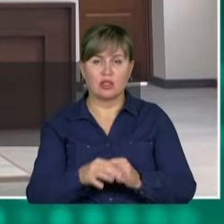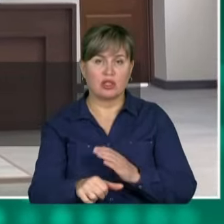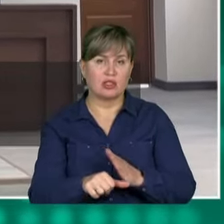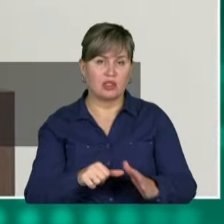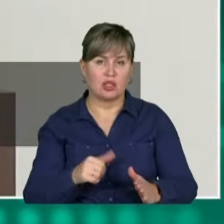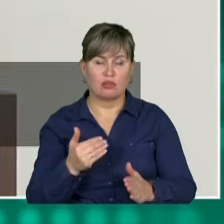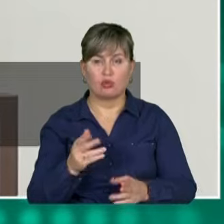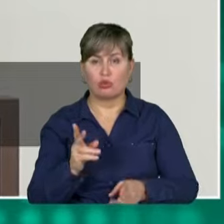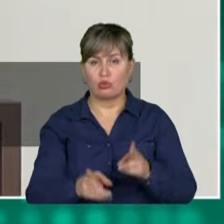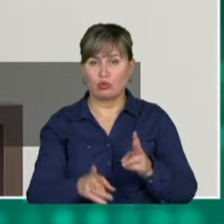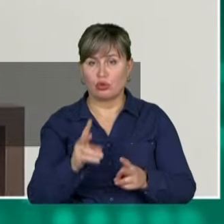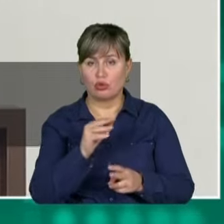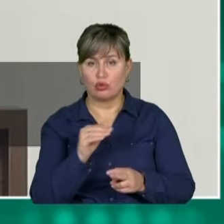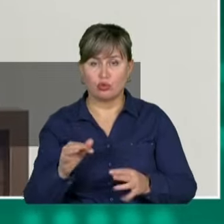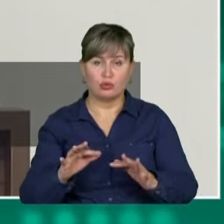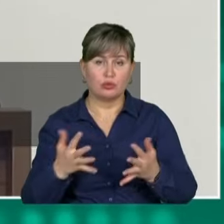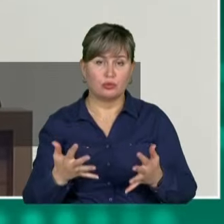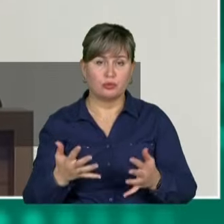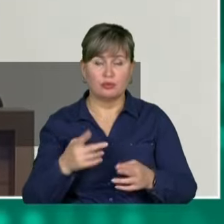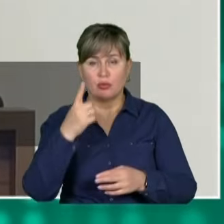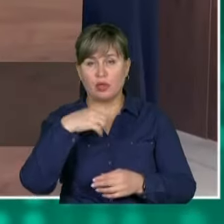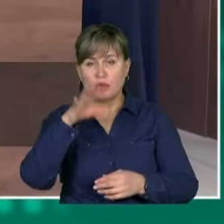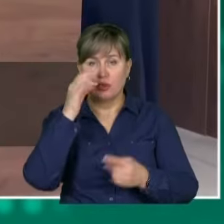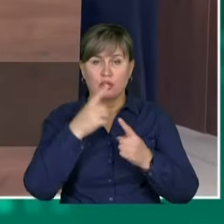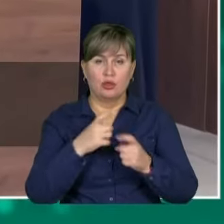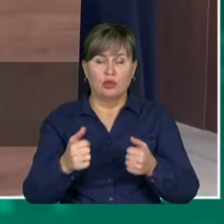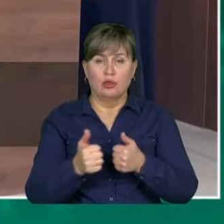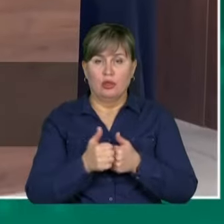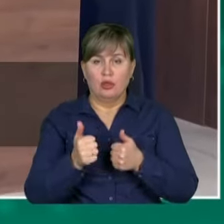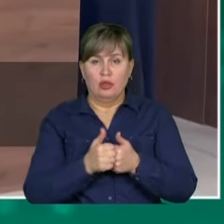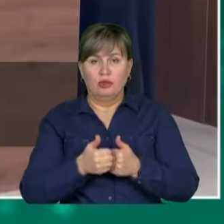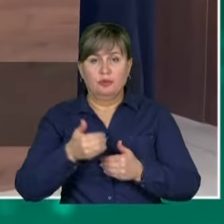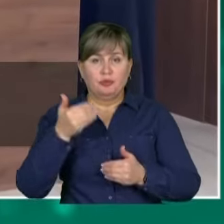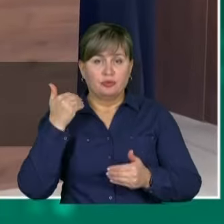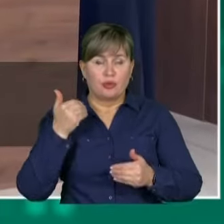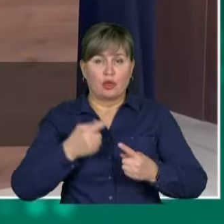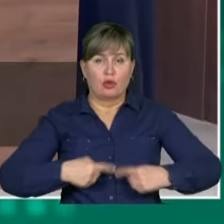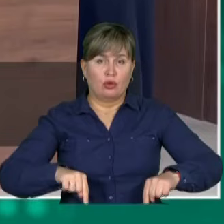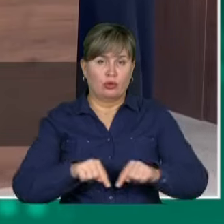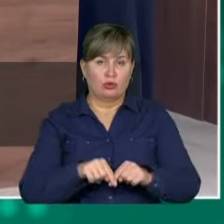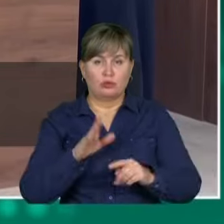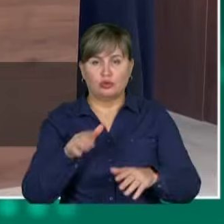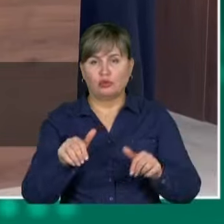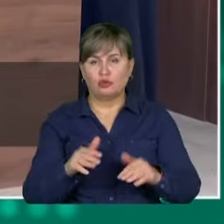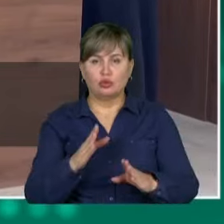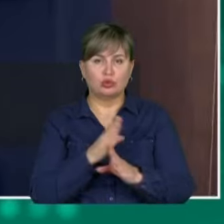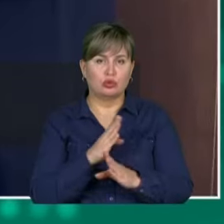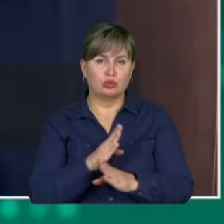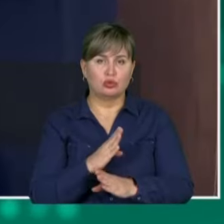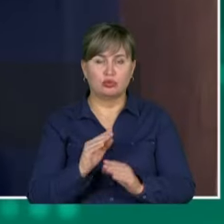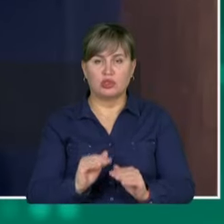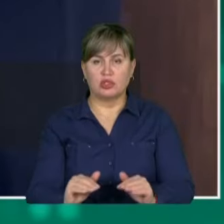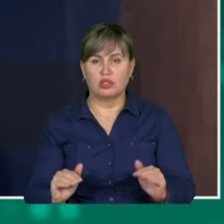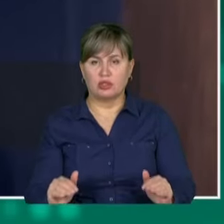его кухонным ножом. О случившемся в полицию сообщил их сосед. Далее органы опеки будут решать судьбу несовершеннолетних